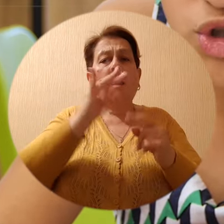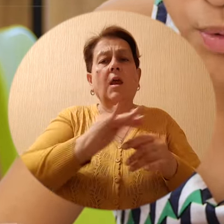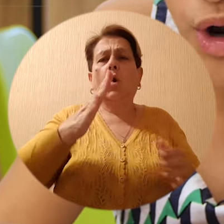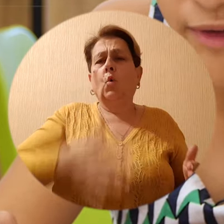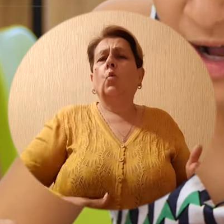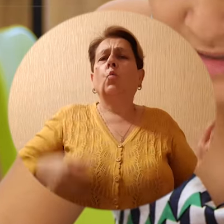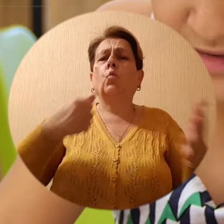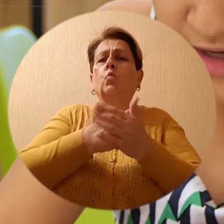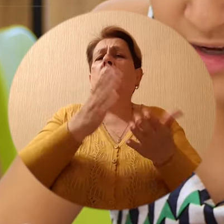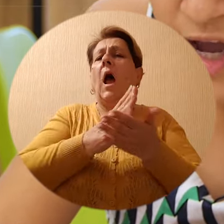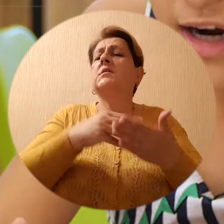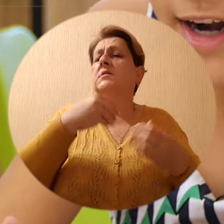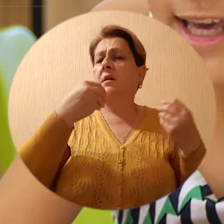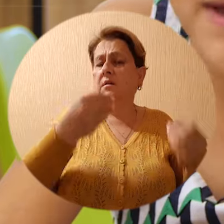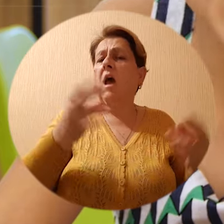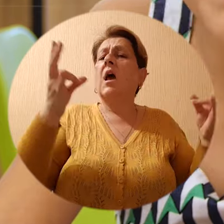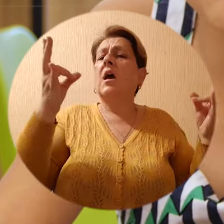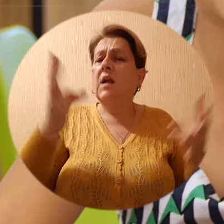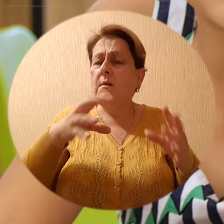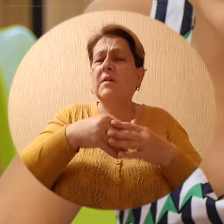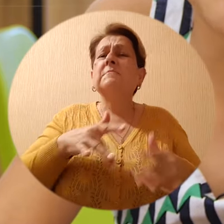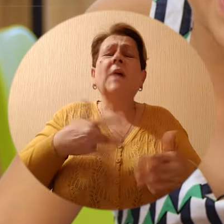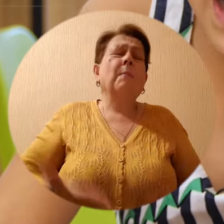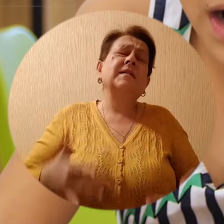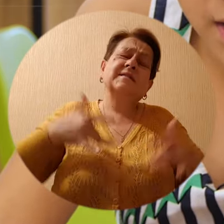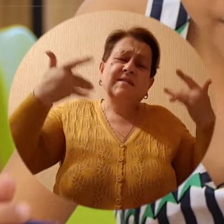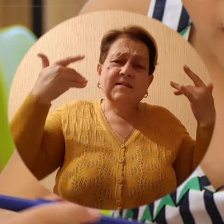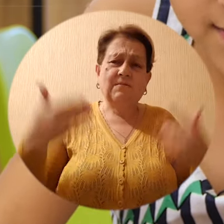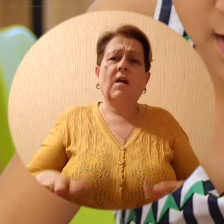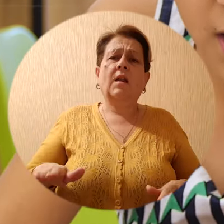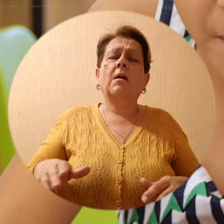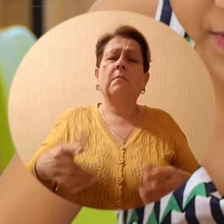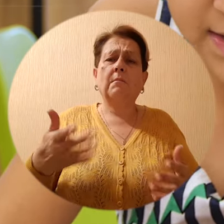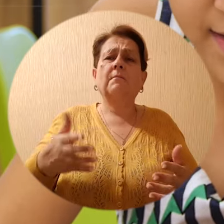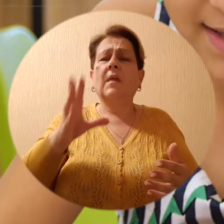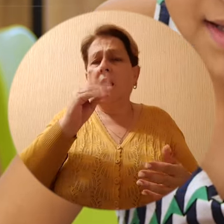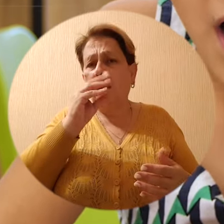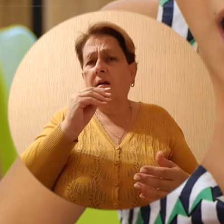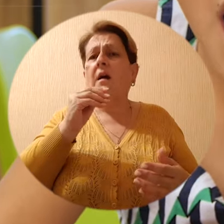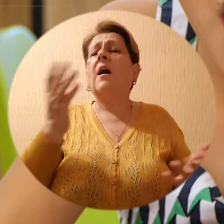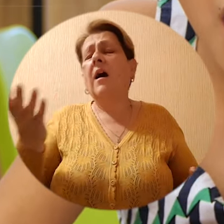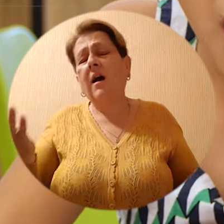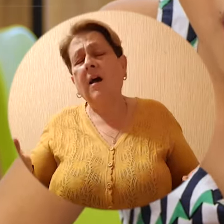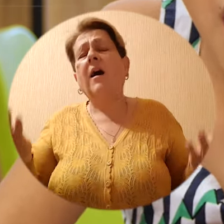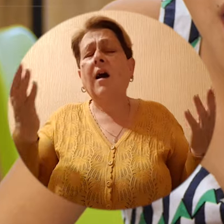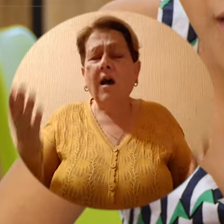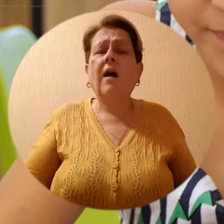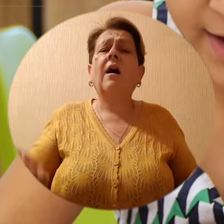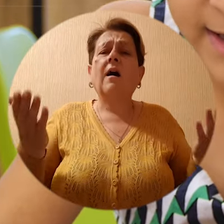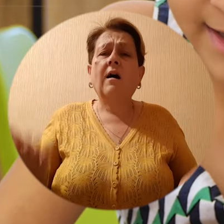երեխեքիս կուշտ փորով հաց կտայի, կարիքի մեջ ապրելու զզվել եմ, հա»։ Արձագանքը պատասխանեց. «Հա,